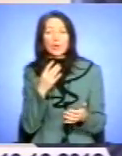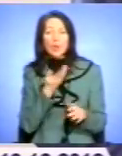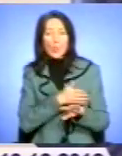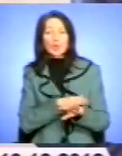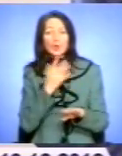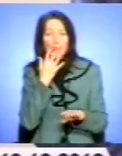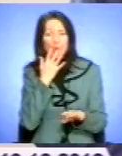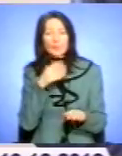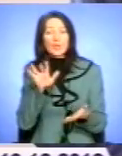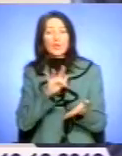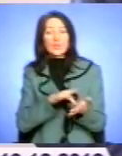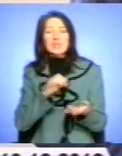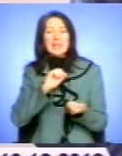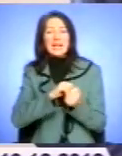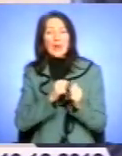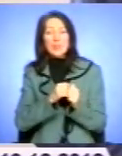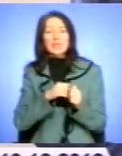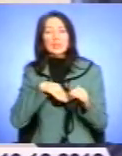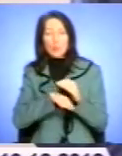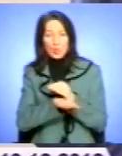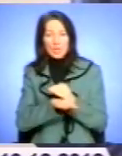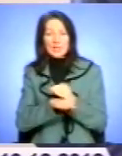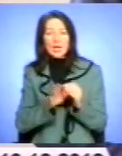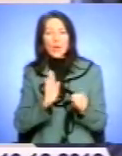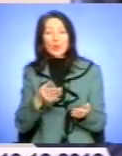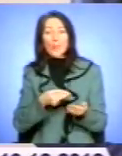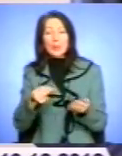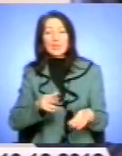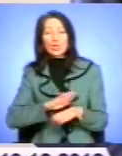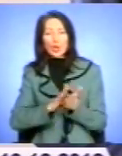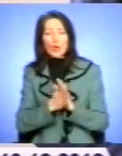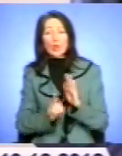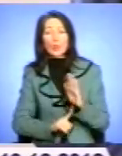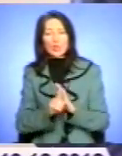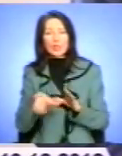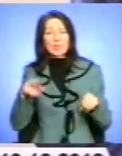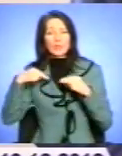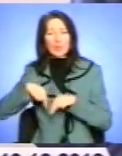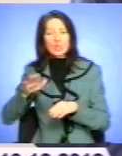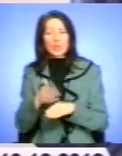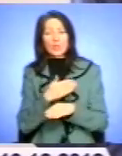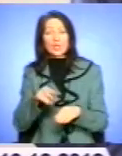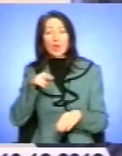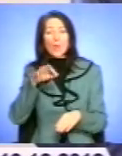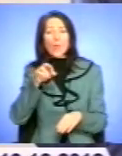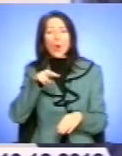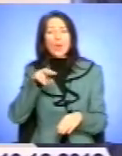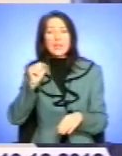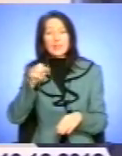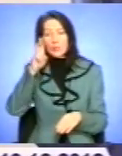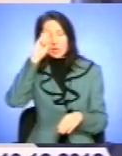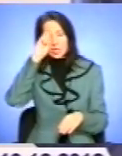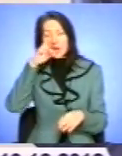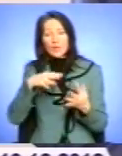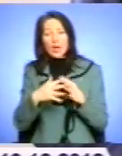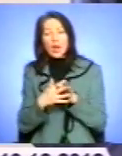підписано договір про початок співпраці між Подільським державним аграрно-технічним університетом, частиною якого